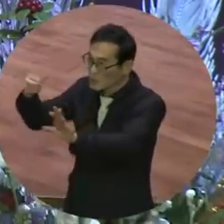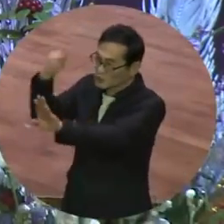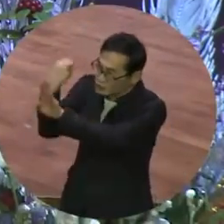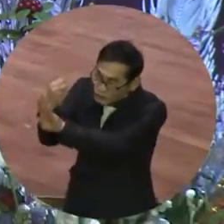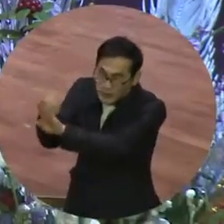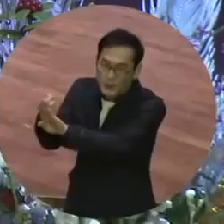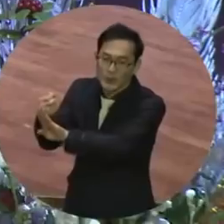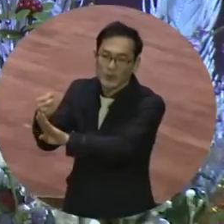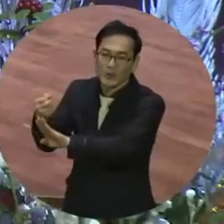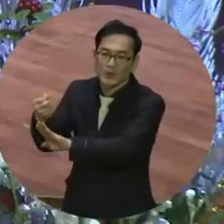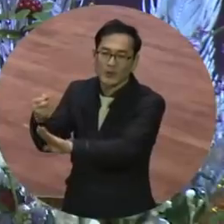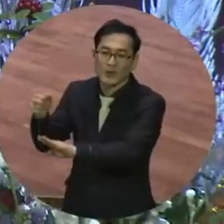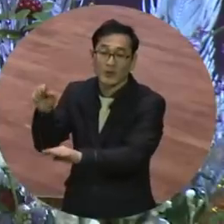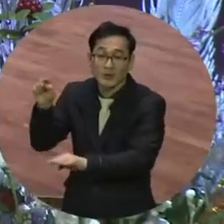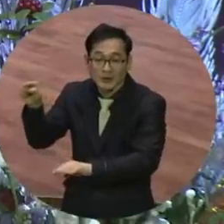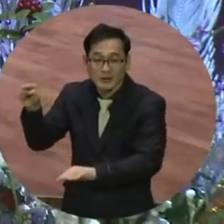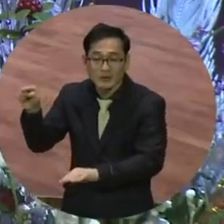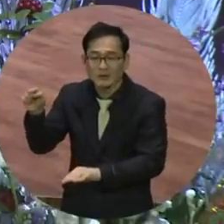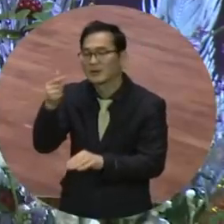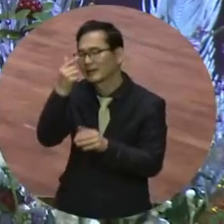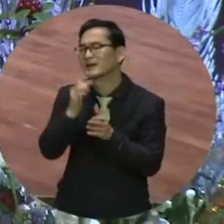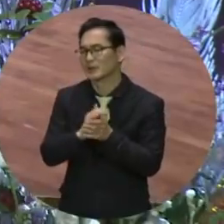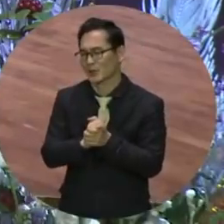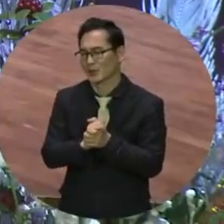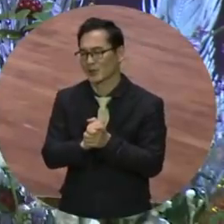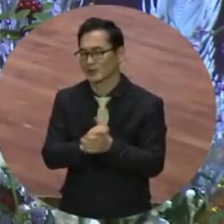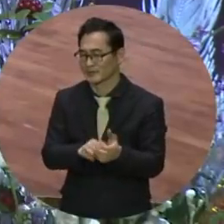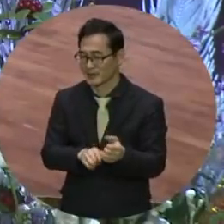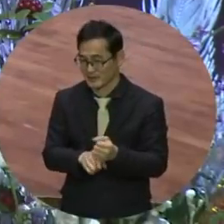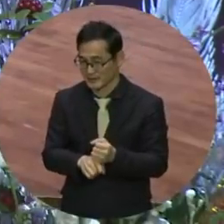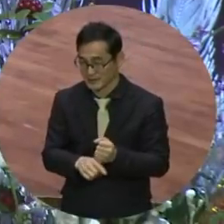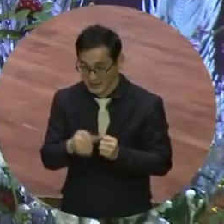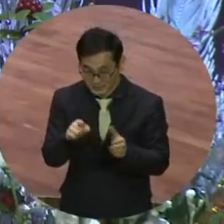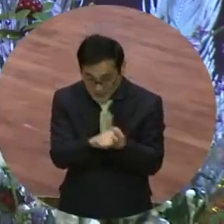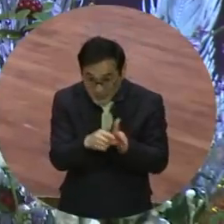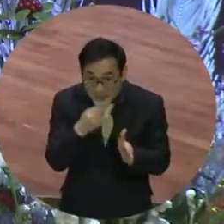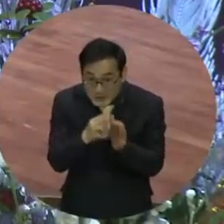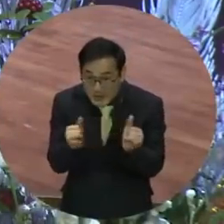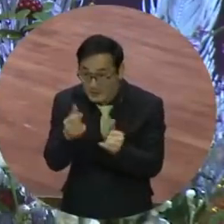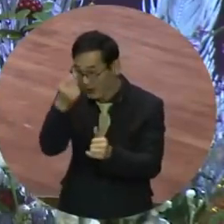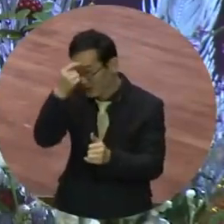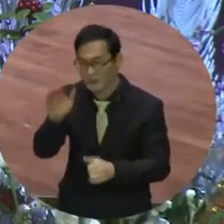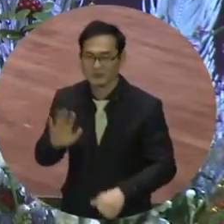그것이 믿음 있는 사람만이 기도할 수 있어요. 믿음 없는 사람은 기도를 안 해요.